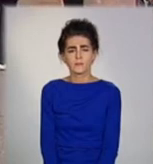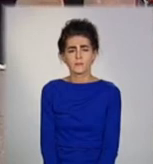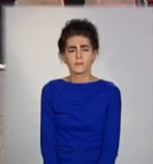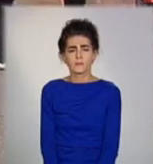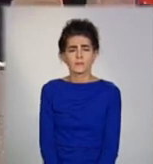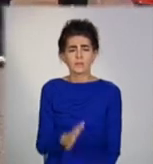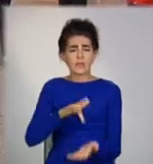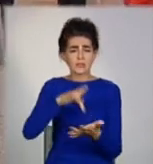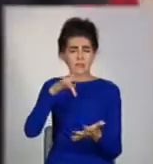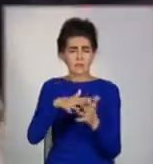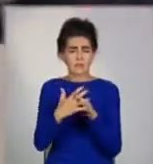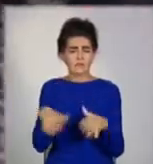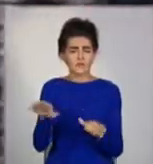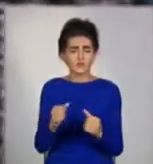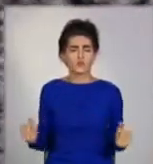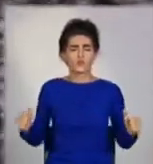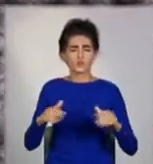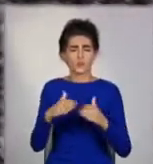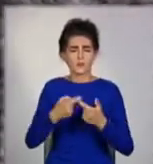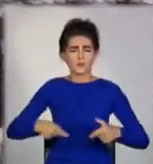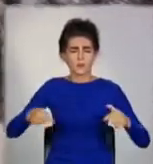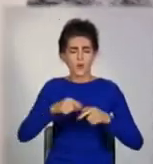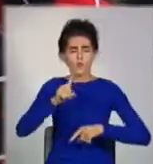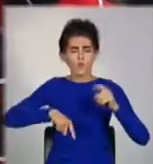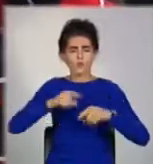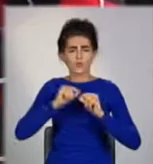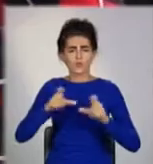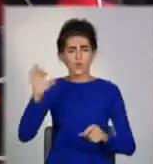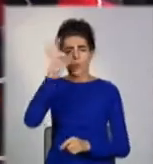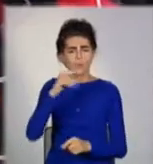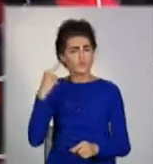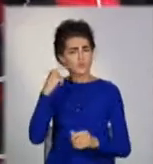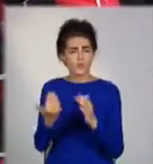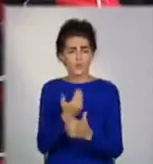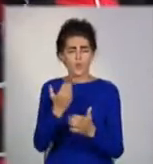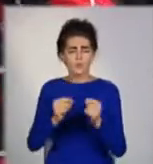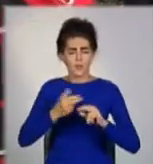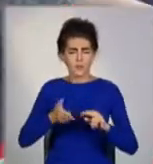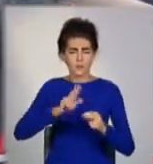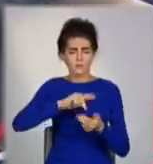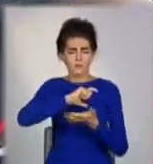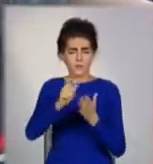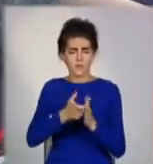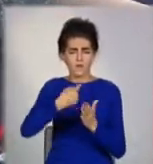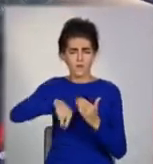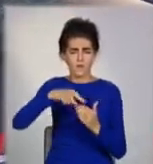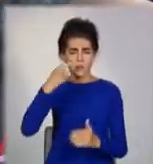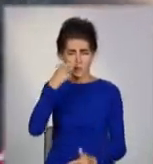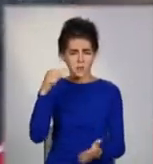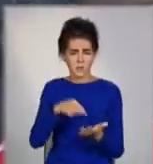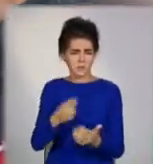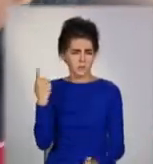У центрі села зібралися стурбовані батьки школярів. Новину про реорганізацію закладу пані Ольга дізналася декілька тижнів